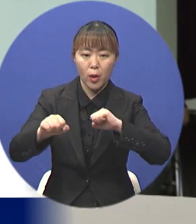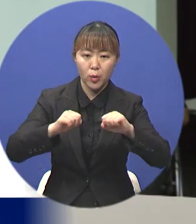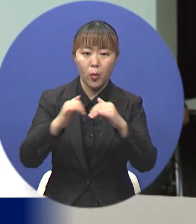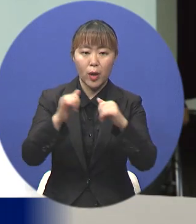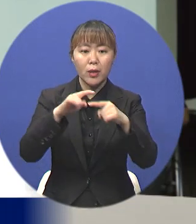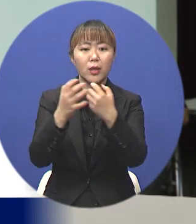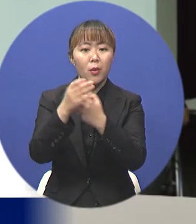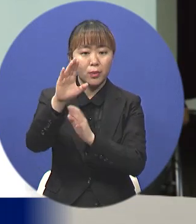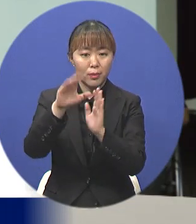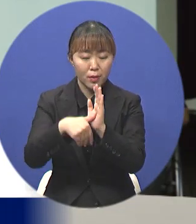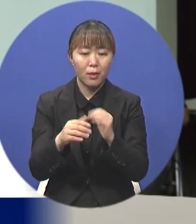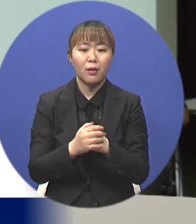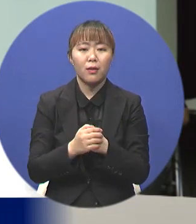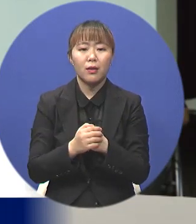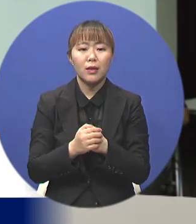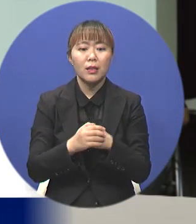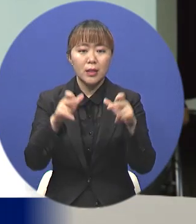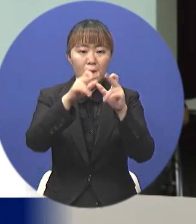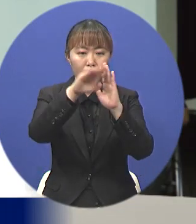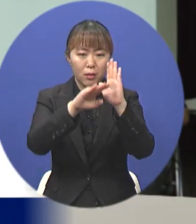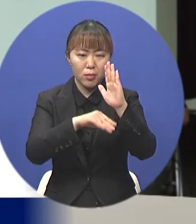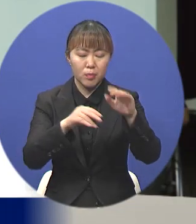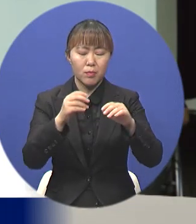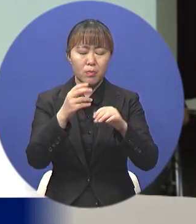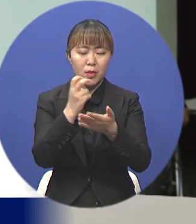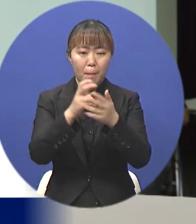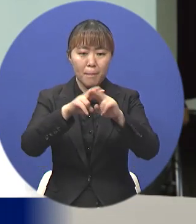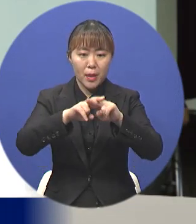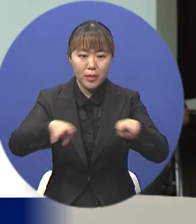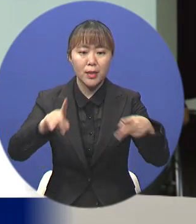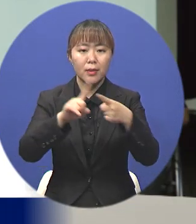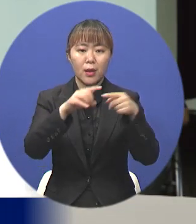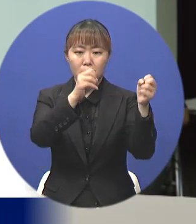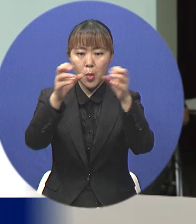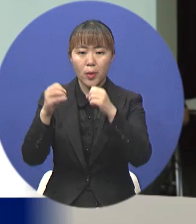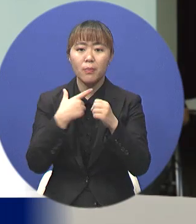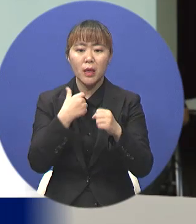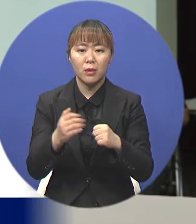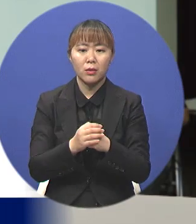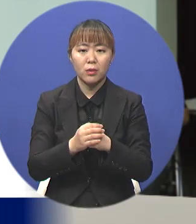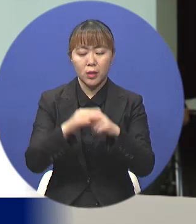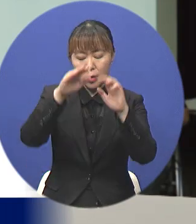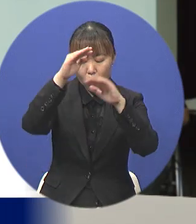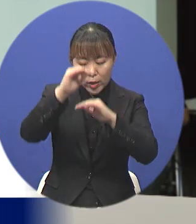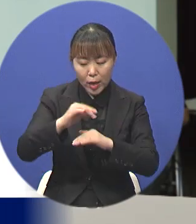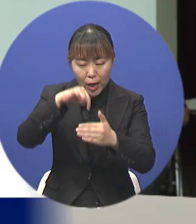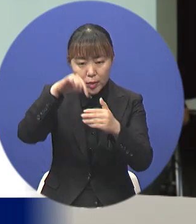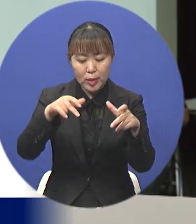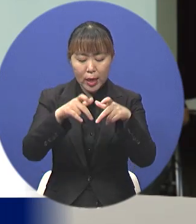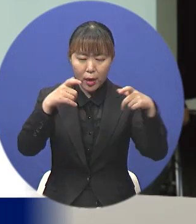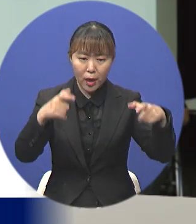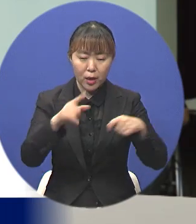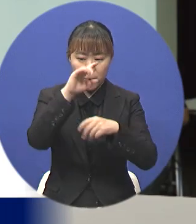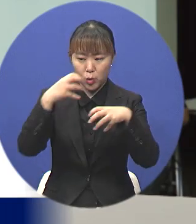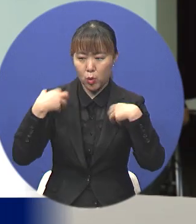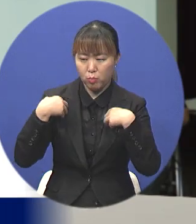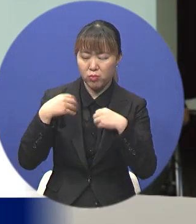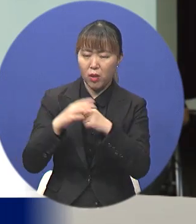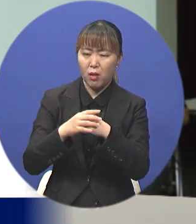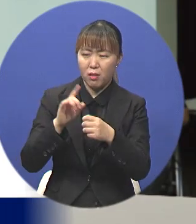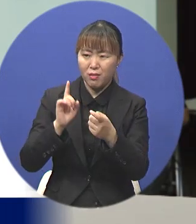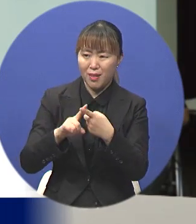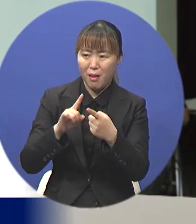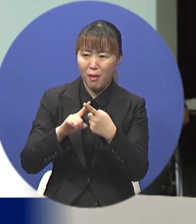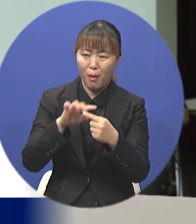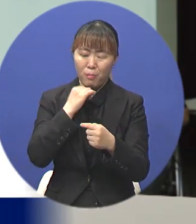전국장애인운동활동가 대회에서는 장애 등급제 폐지에 관한 대화가 오갔습니다. 그 과정에서 장애계가 정부를 풍자하는